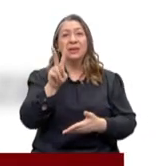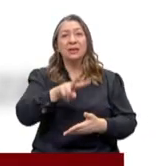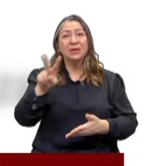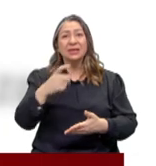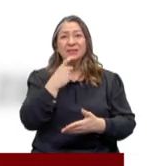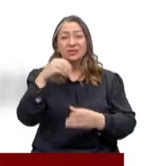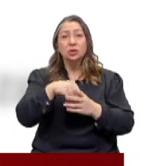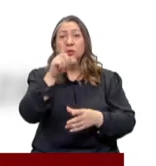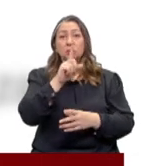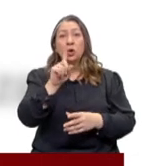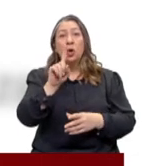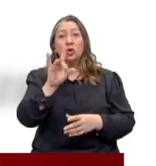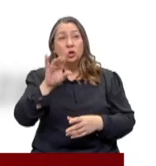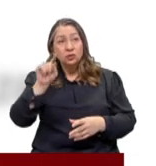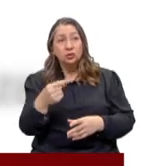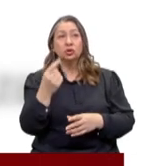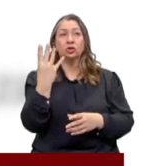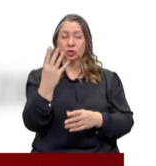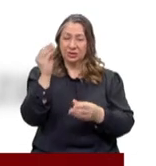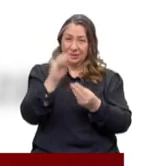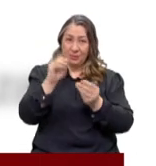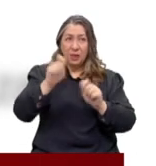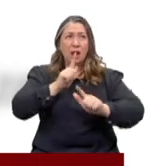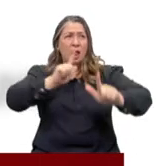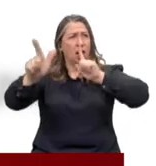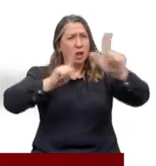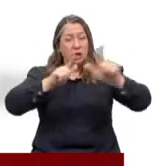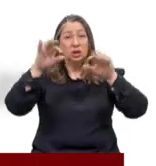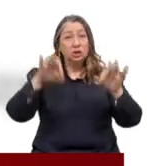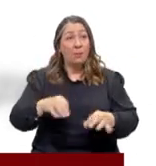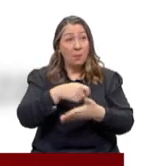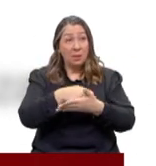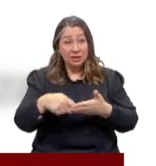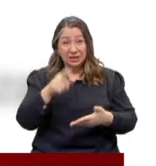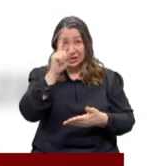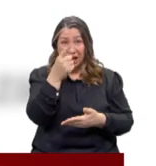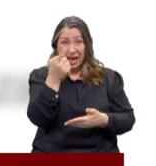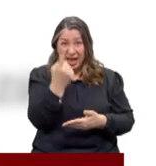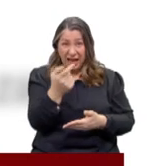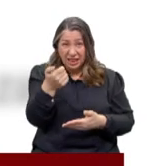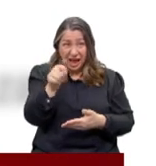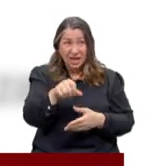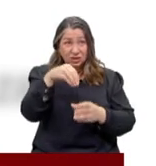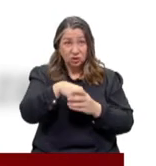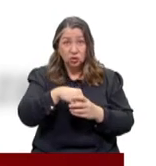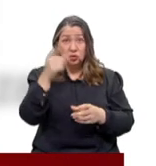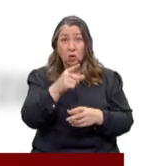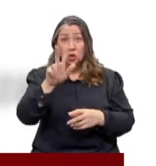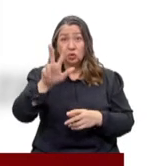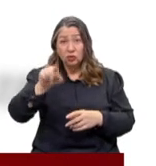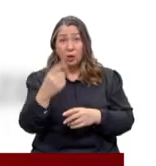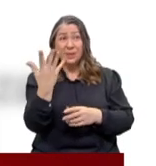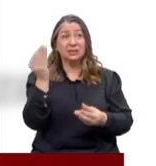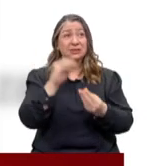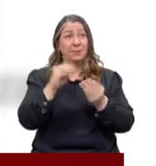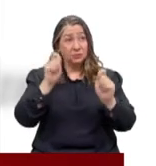2022 için toplam %14,4 zam yapıldığında kıyamet kopardınız. Şimdi maaşlarınıza sadece ilk 6 ay için %30,5